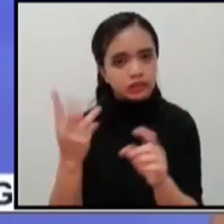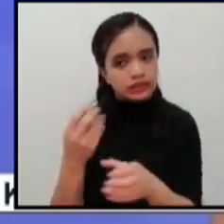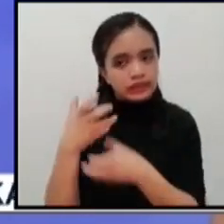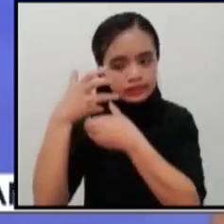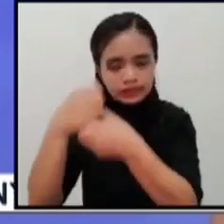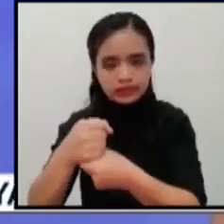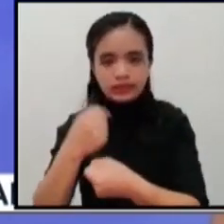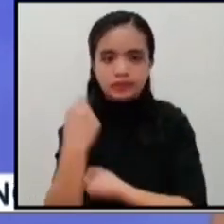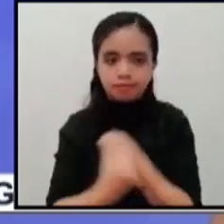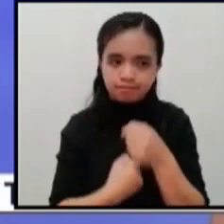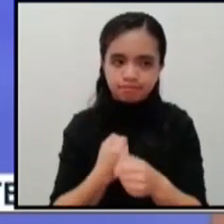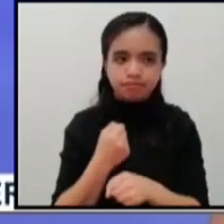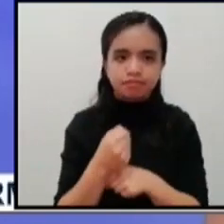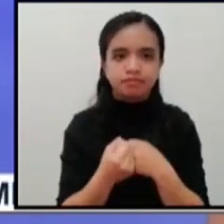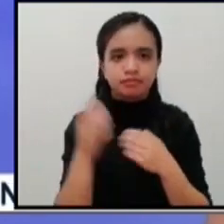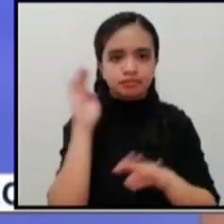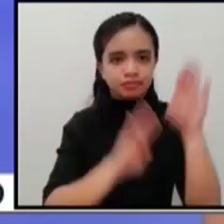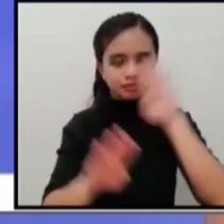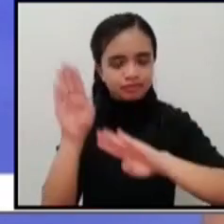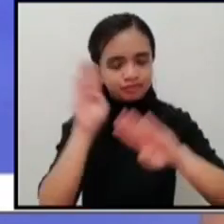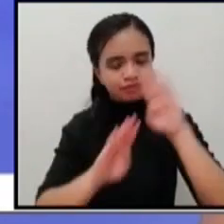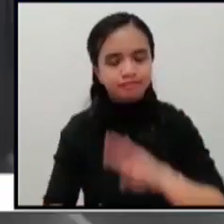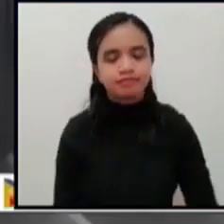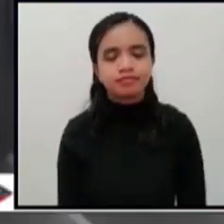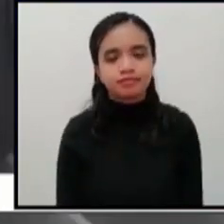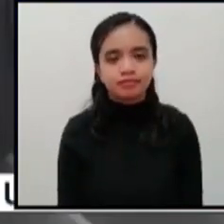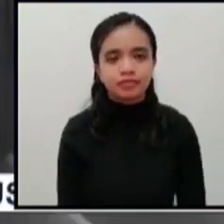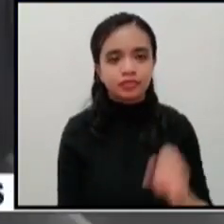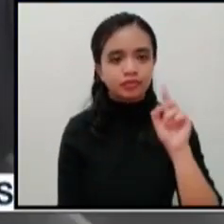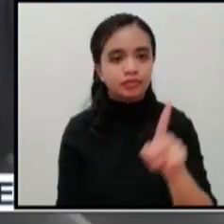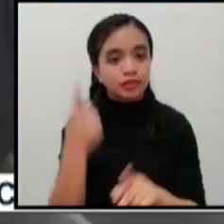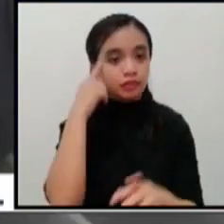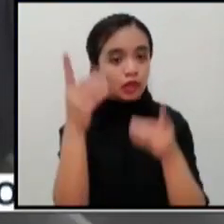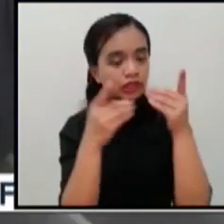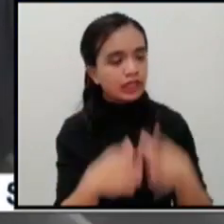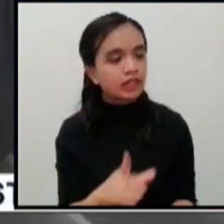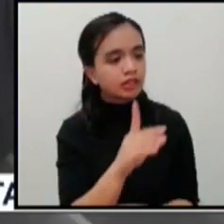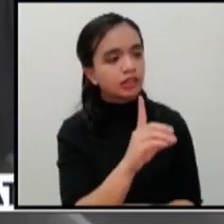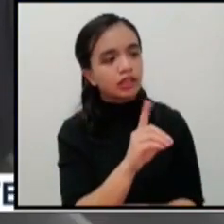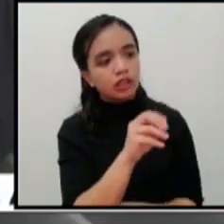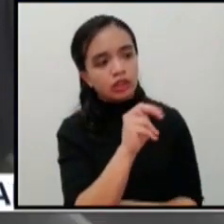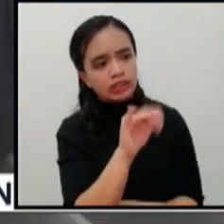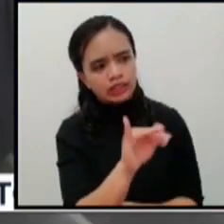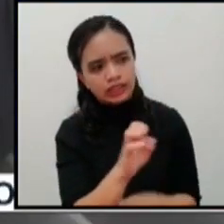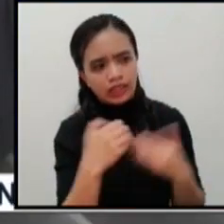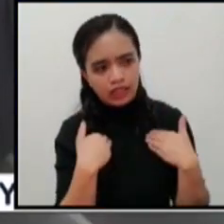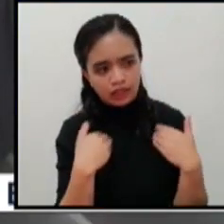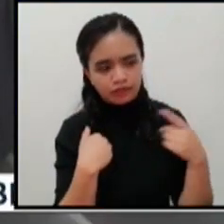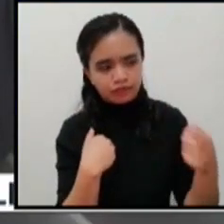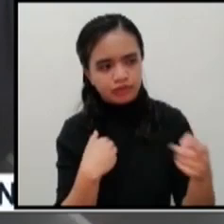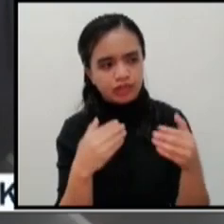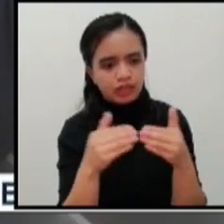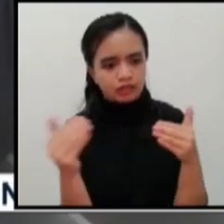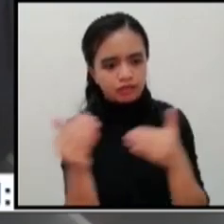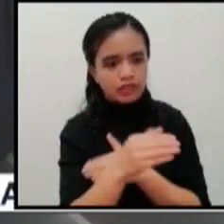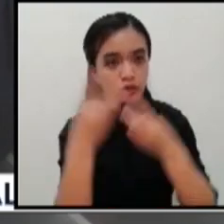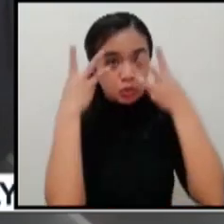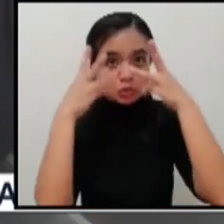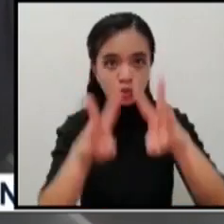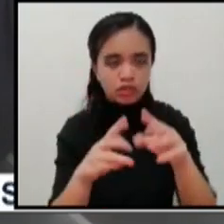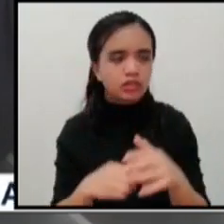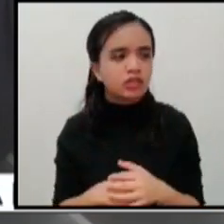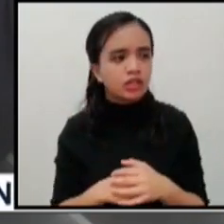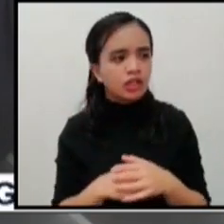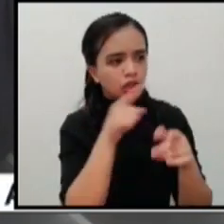matinding problema. Okay. For Direk Dondi naman, nagkaroon kayo ng advanced screening at doon nakita niyo yung reaction ng mga tao sa